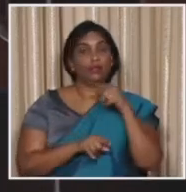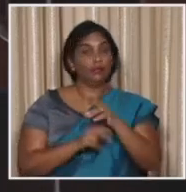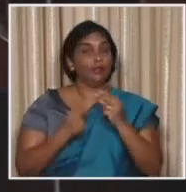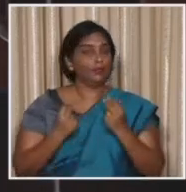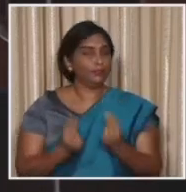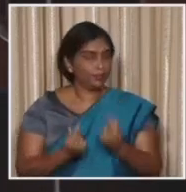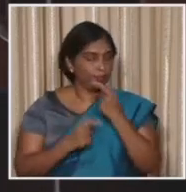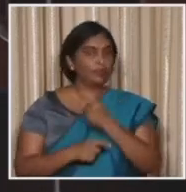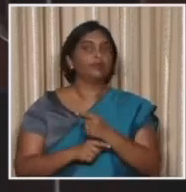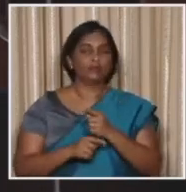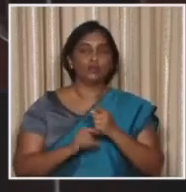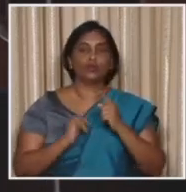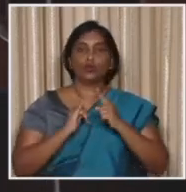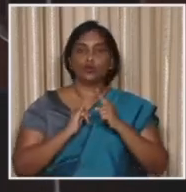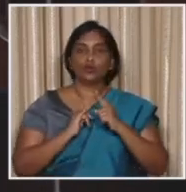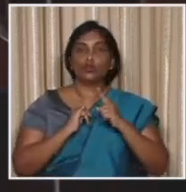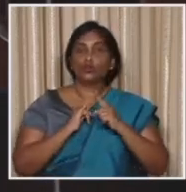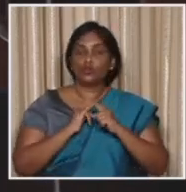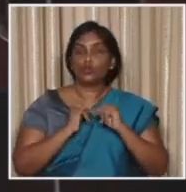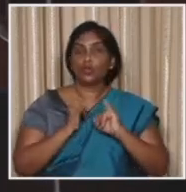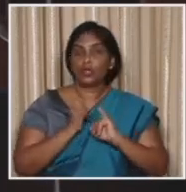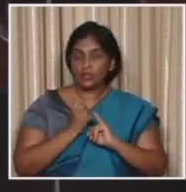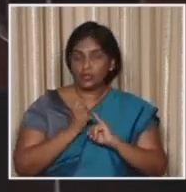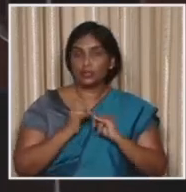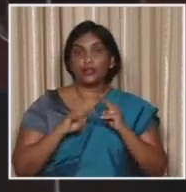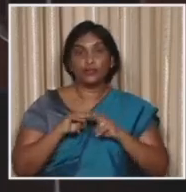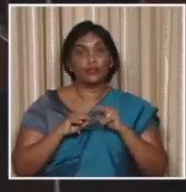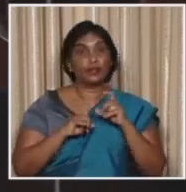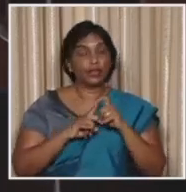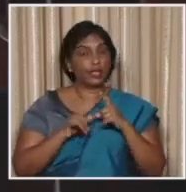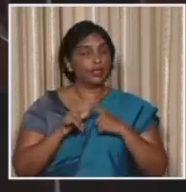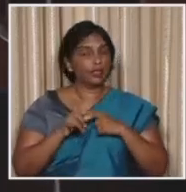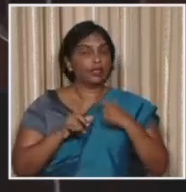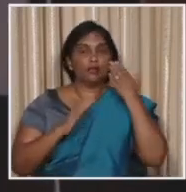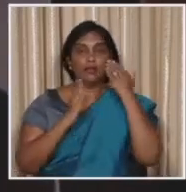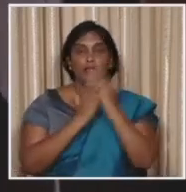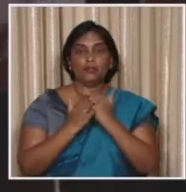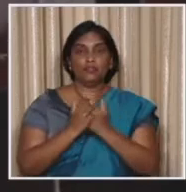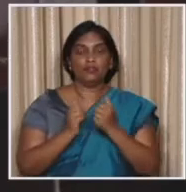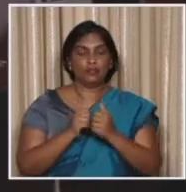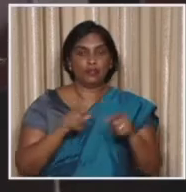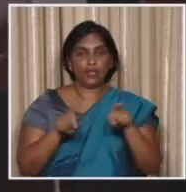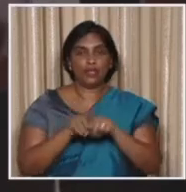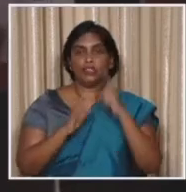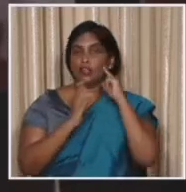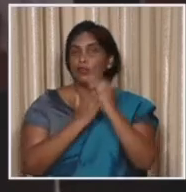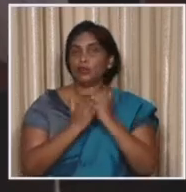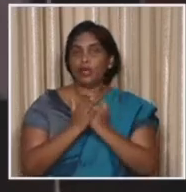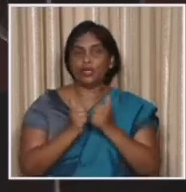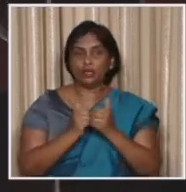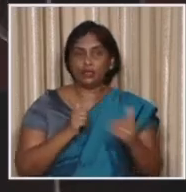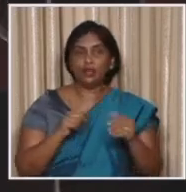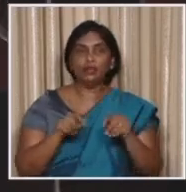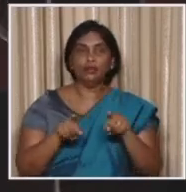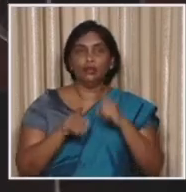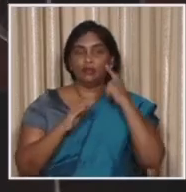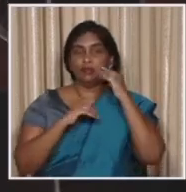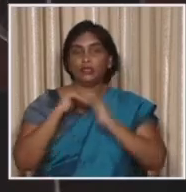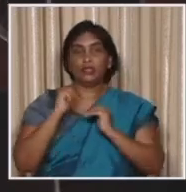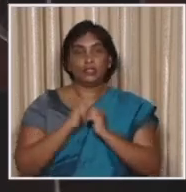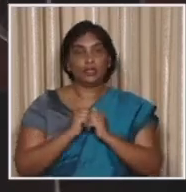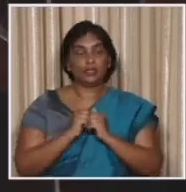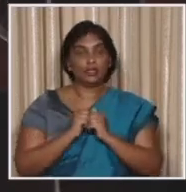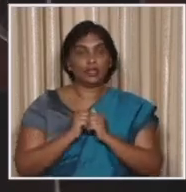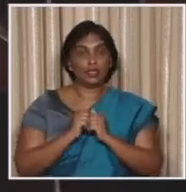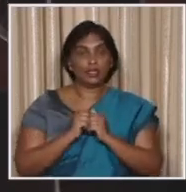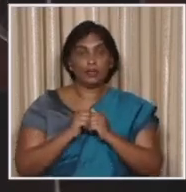ඉක්මනින් අඩුම ගාණ USFDA ලයිසන් එක ලබා දෙන්න මේ ප්‍රමිතිකරණය ලබා දී මම දැක්කා එක සමාගමකට මේ වෙනකොටත් එක කර්මාන්තශාලාවකට ඔවුන්